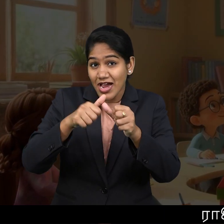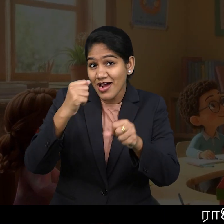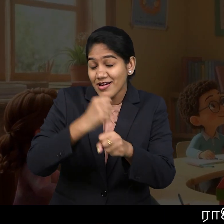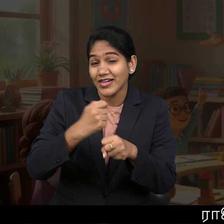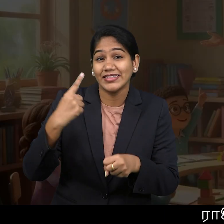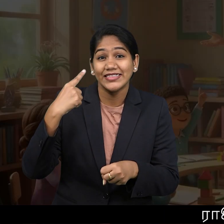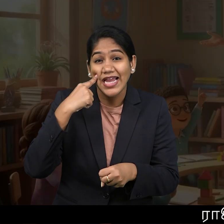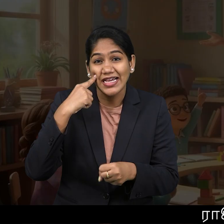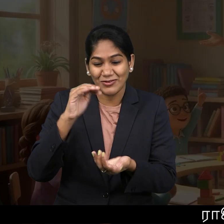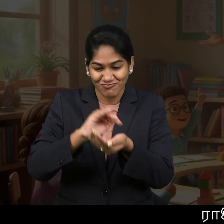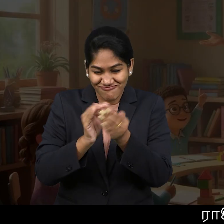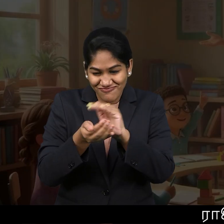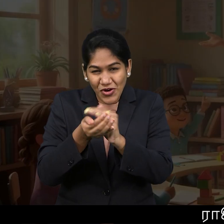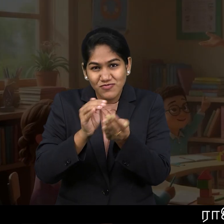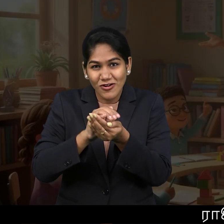ராகி உருண்டைகள்,